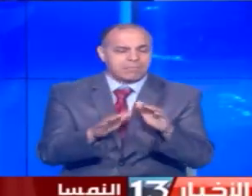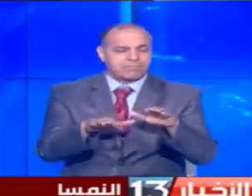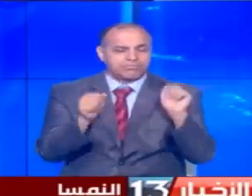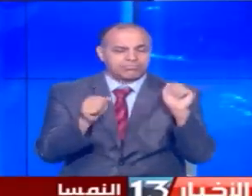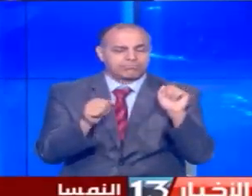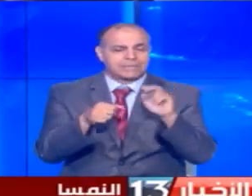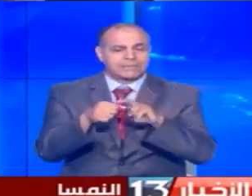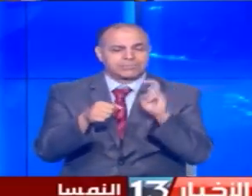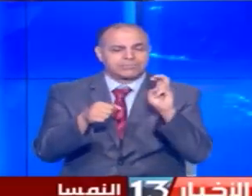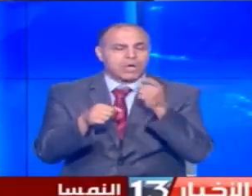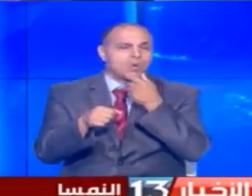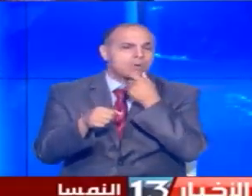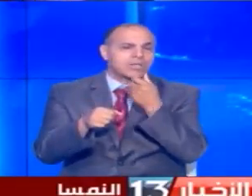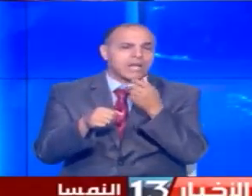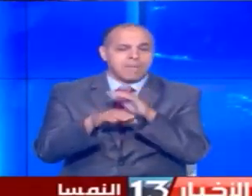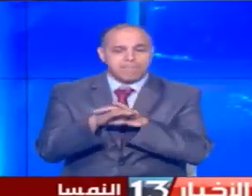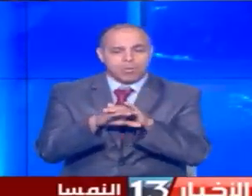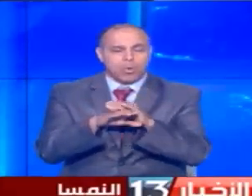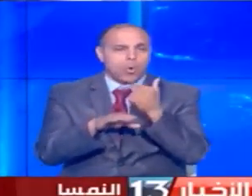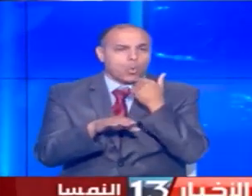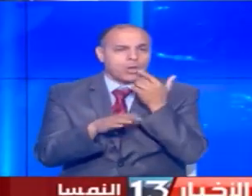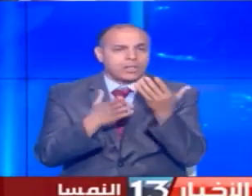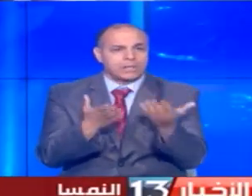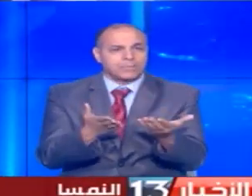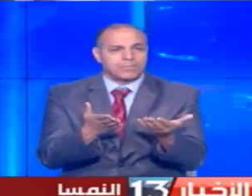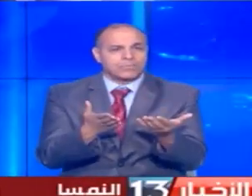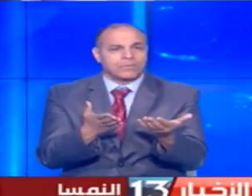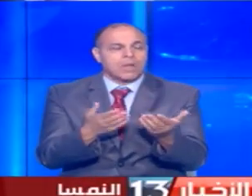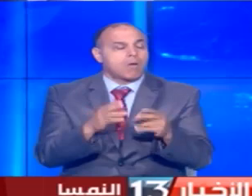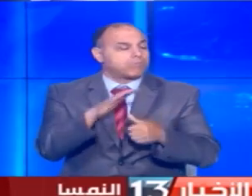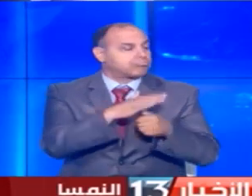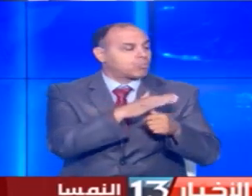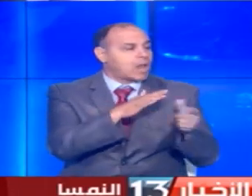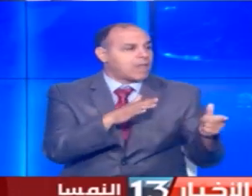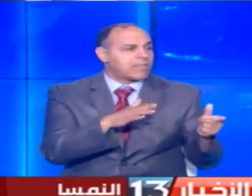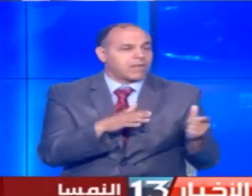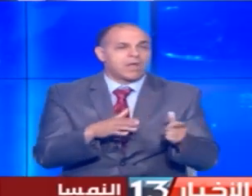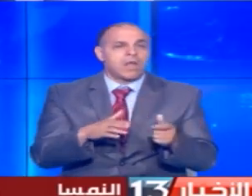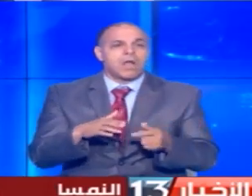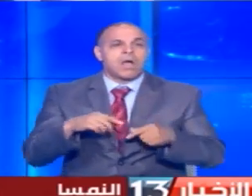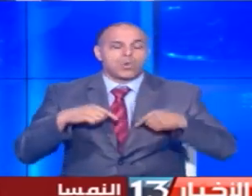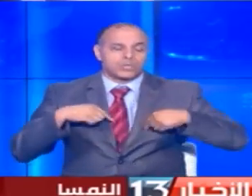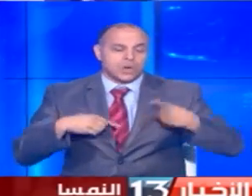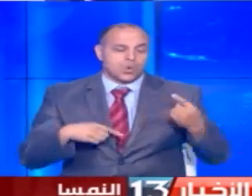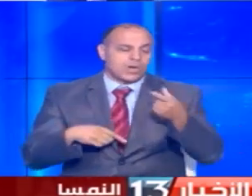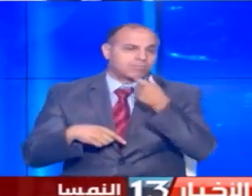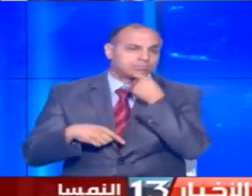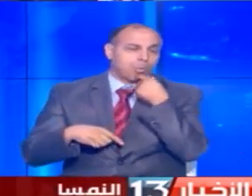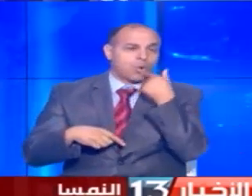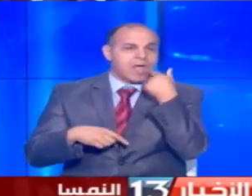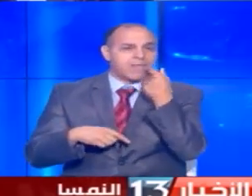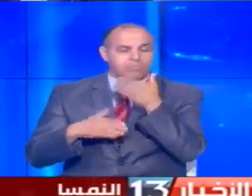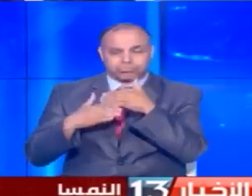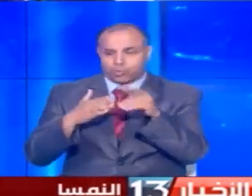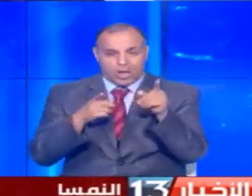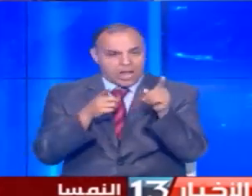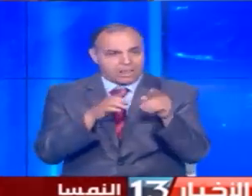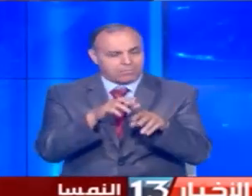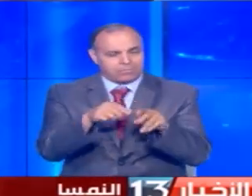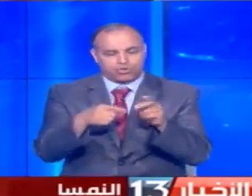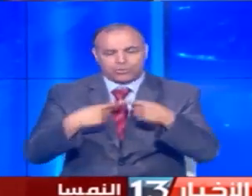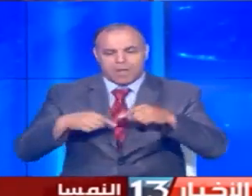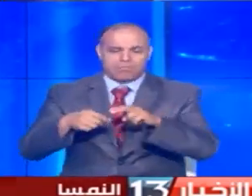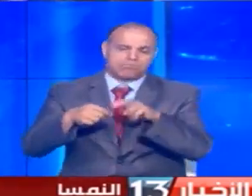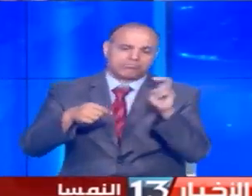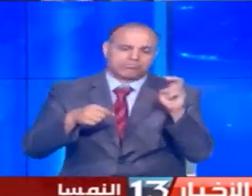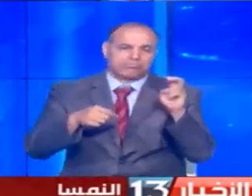من الاتحاد الأوروبي الموضوع الثاني على جدول أعمال القادة. وقد حثت رئيسة الوزراء البريطانية تيريزا ماي التي غادرت